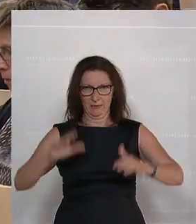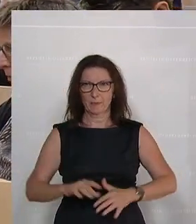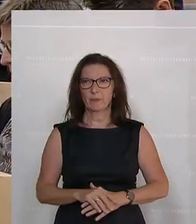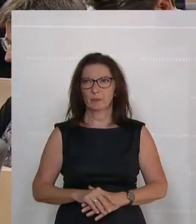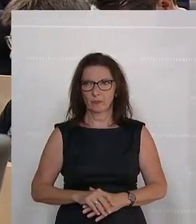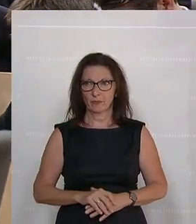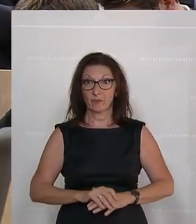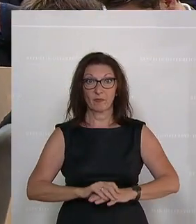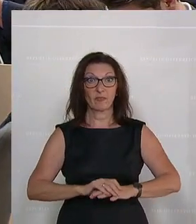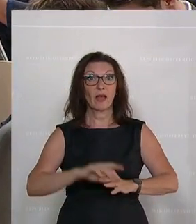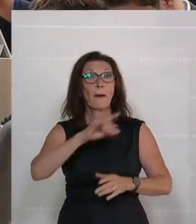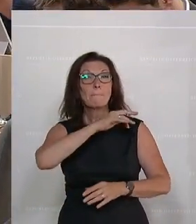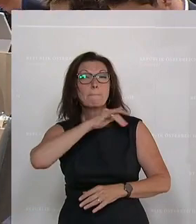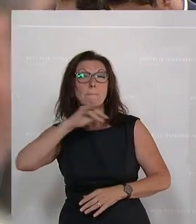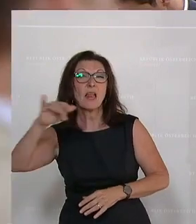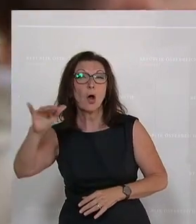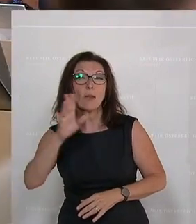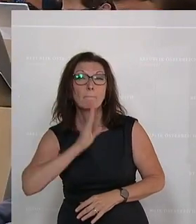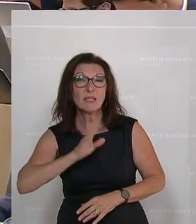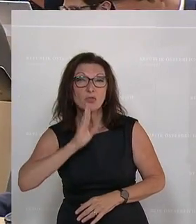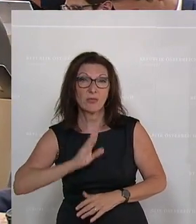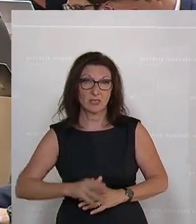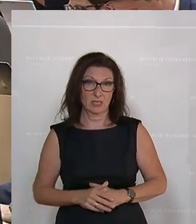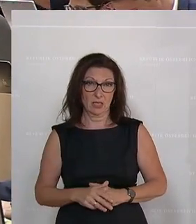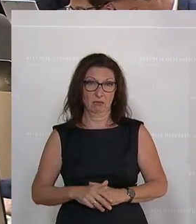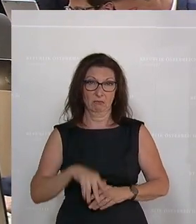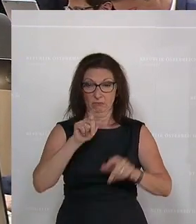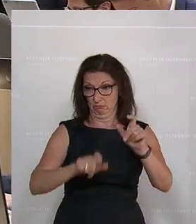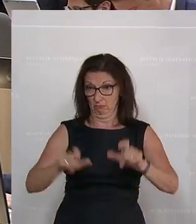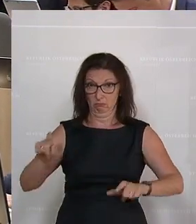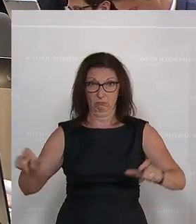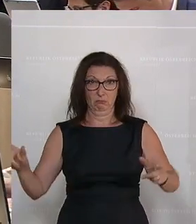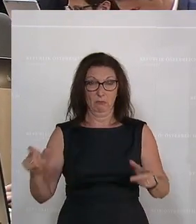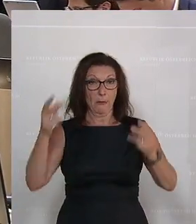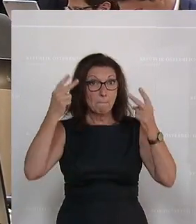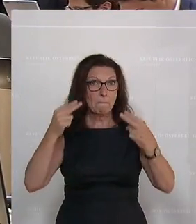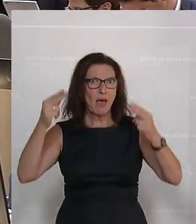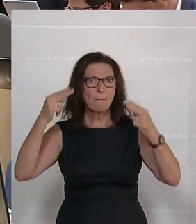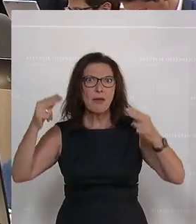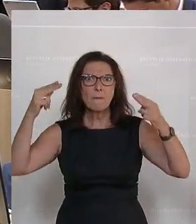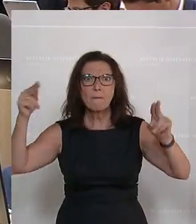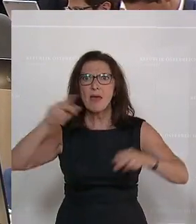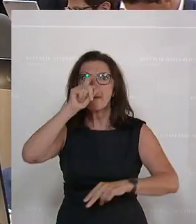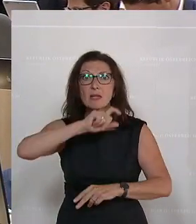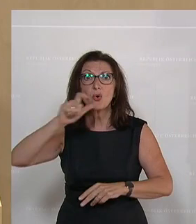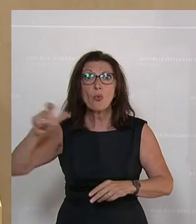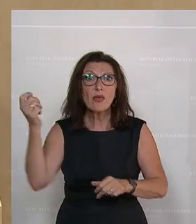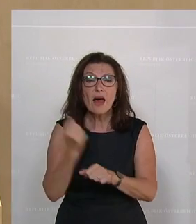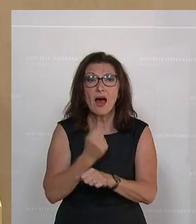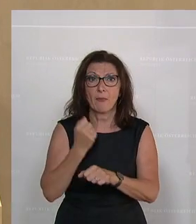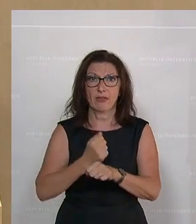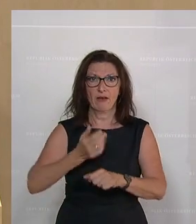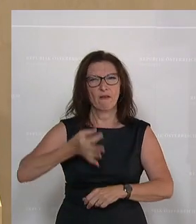millionen von pensionistinnen und pensionisten immer mehr arbeitsende menschen frauen